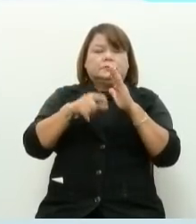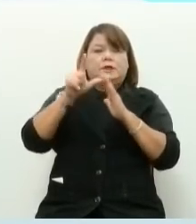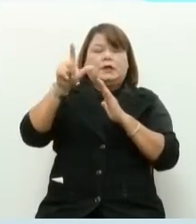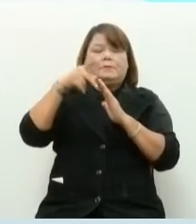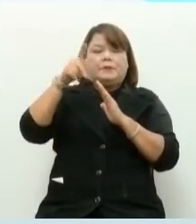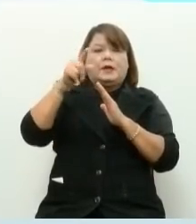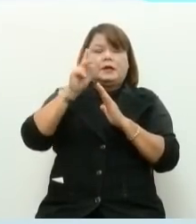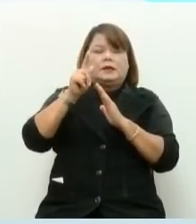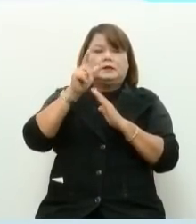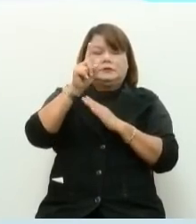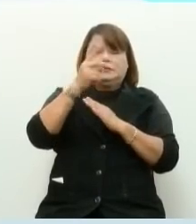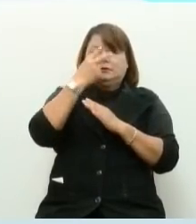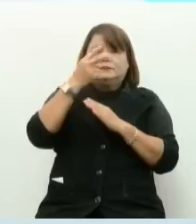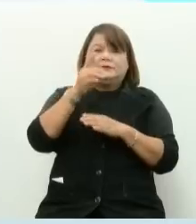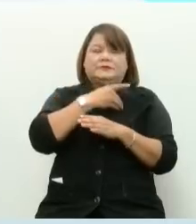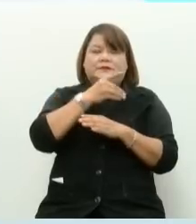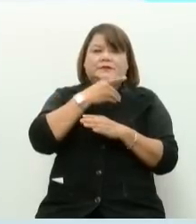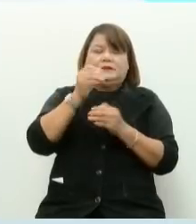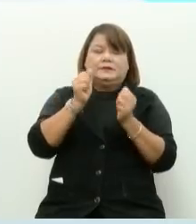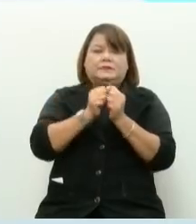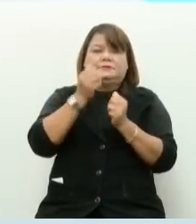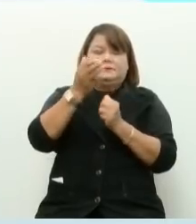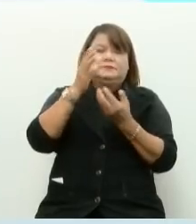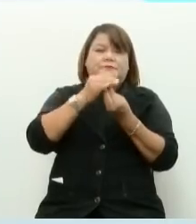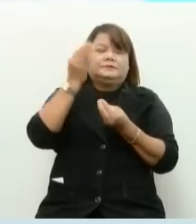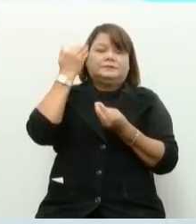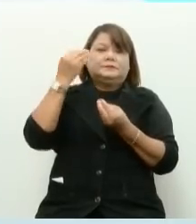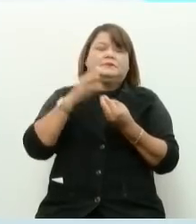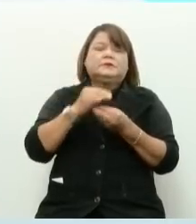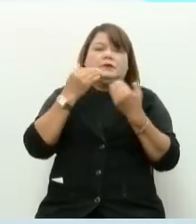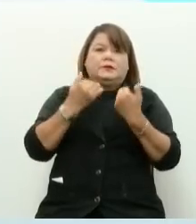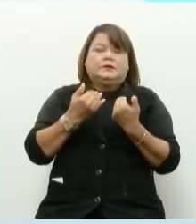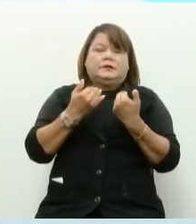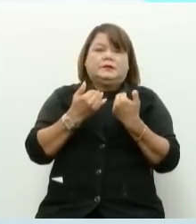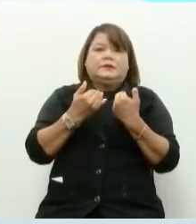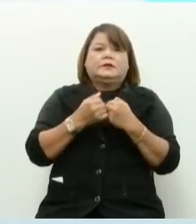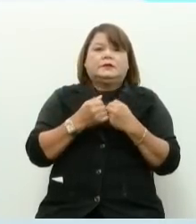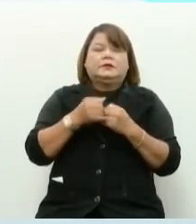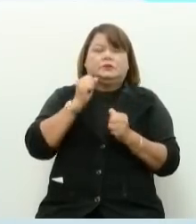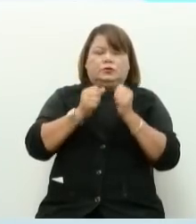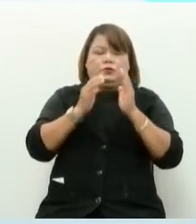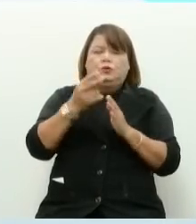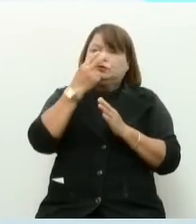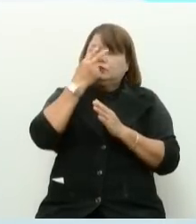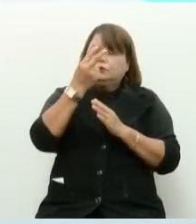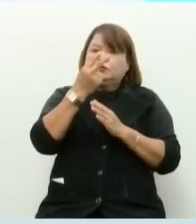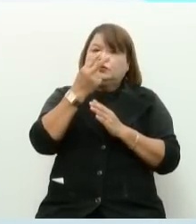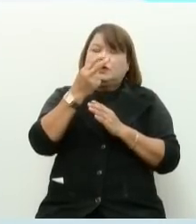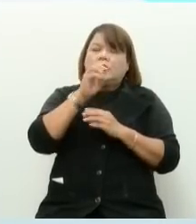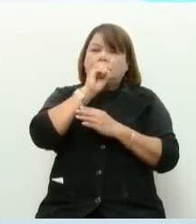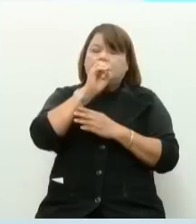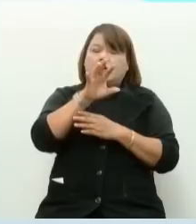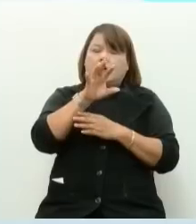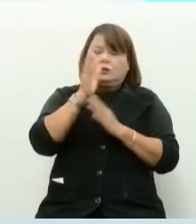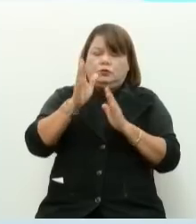1นะคะก็ขอแสดงความยินดีกับท่านผู้โชคดีเมื่อสัปดาห์ที่แล้วกันนะคะสำหรับผู้โชคดีในสัปดาห์นี้ทุกท่านสามารถที่จะติดตามการประกาศผลผู้โช